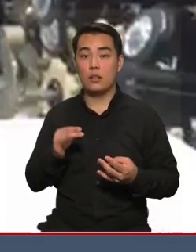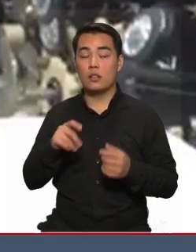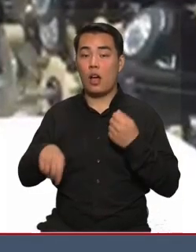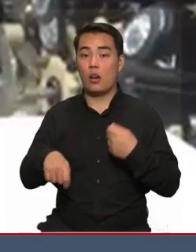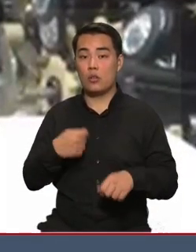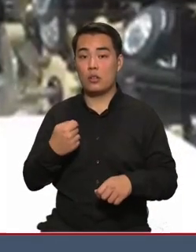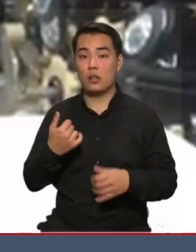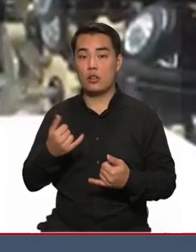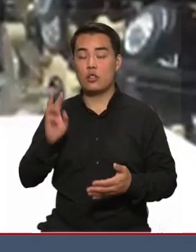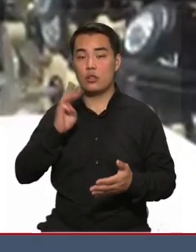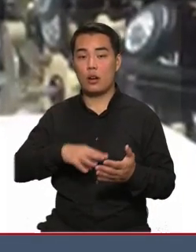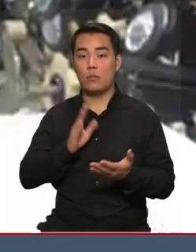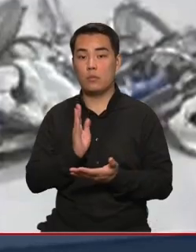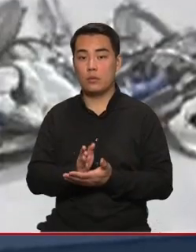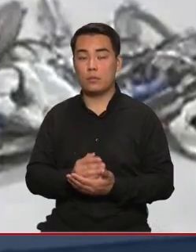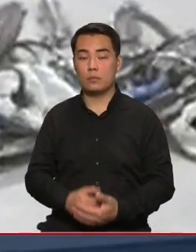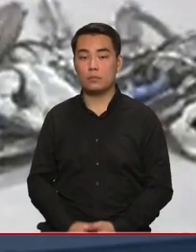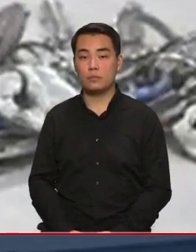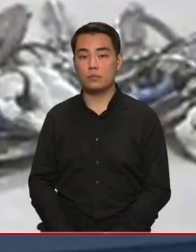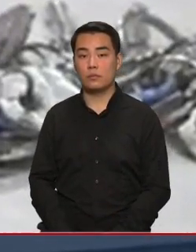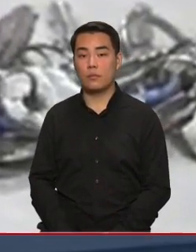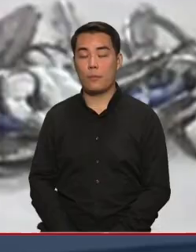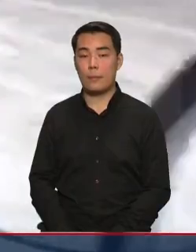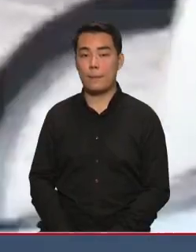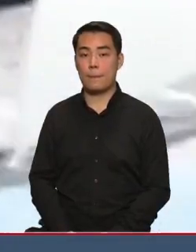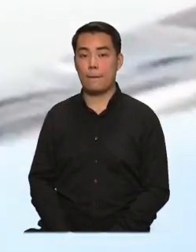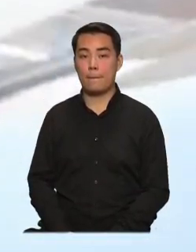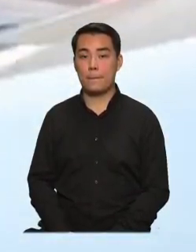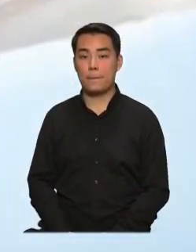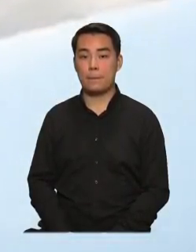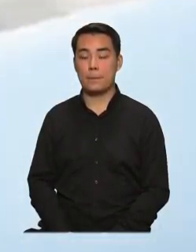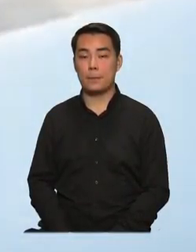нарушение предусмотрен штраф. Азиза Закумбаева, Алихан Сатылган, Жубек Жола.